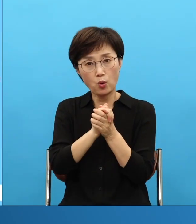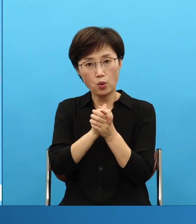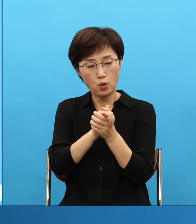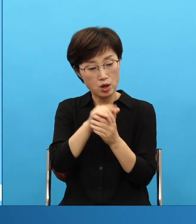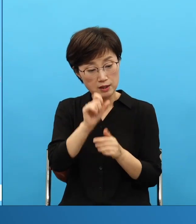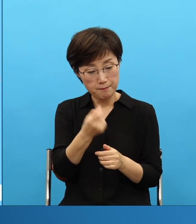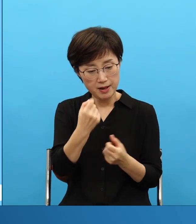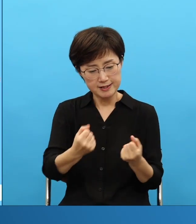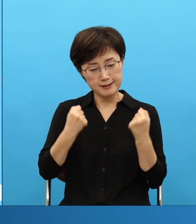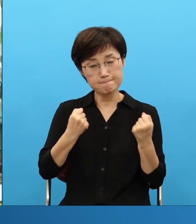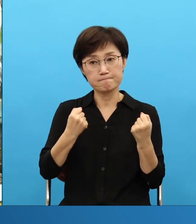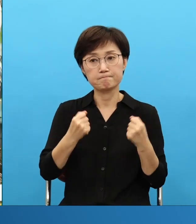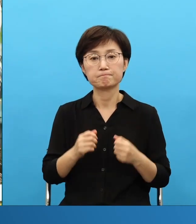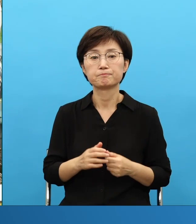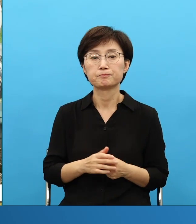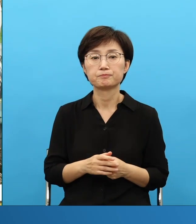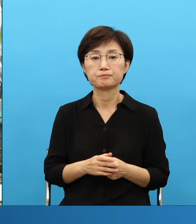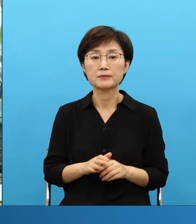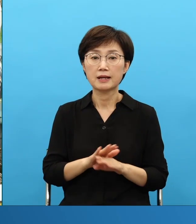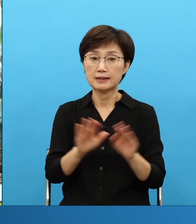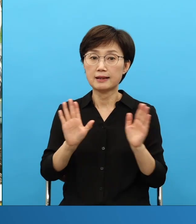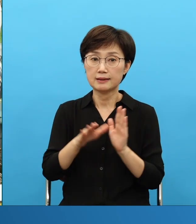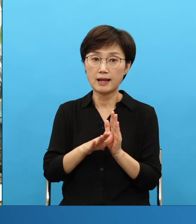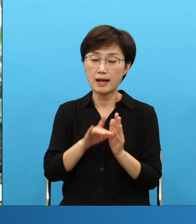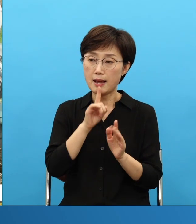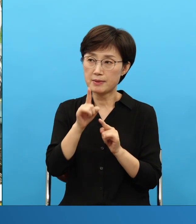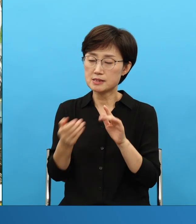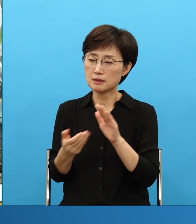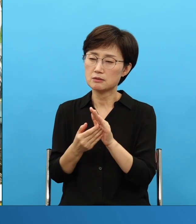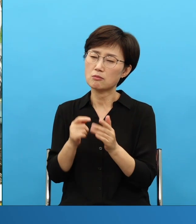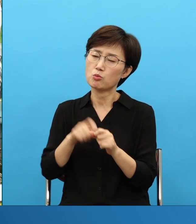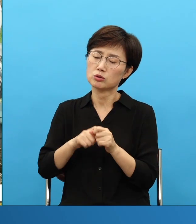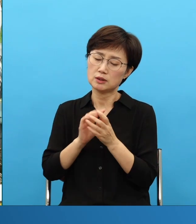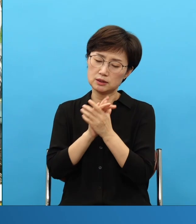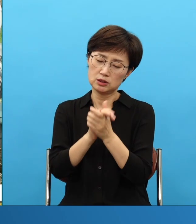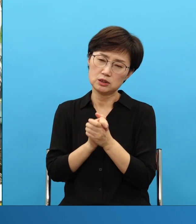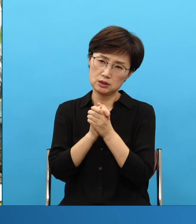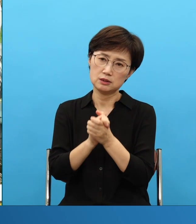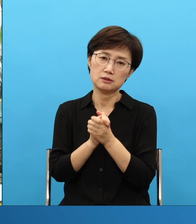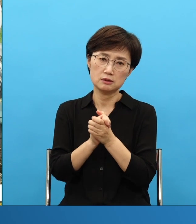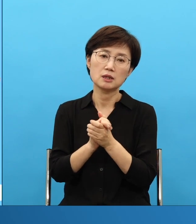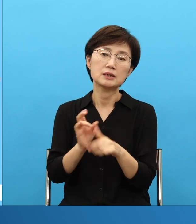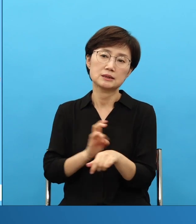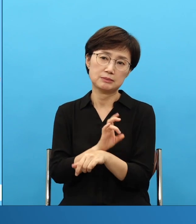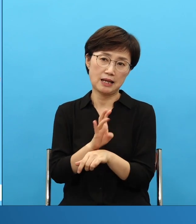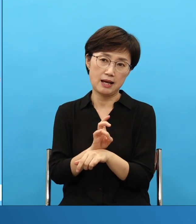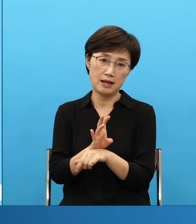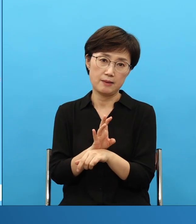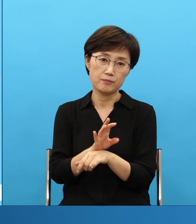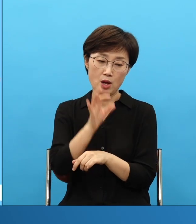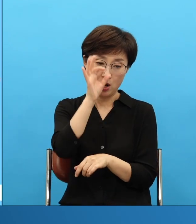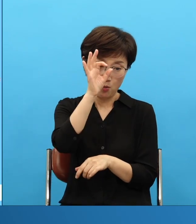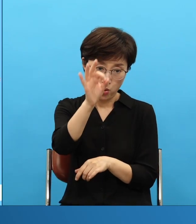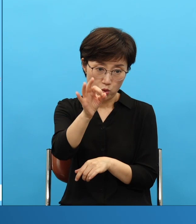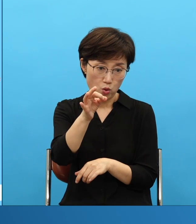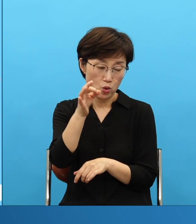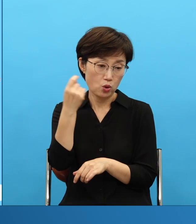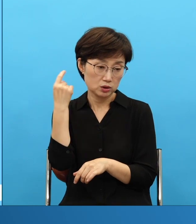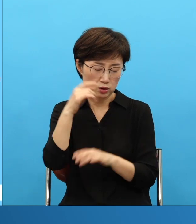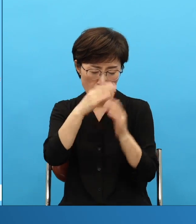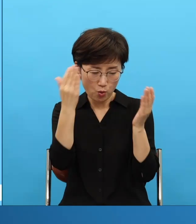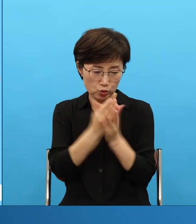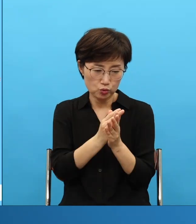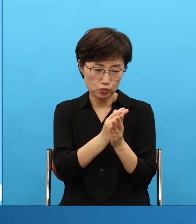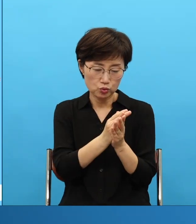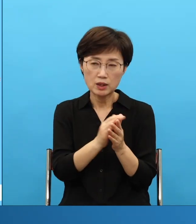굉장히 힘이 나는 시간이야. 낮에는 말씀이 성취되도록 계속 기도하면서 살고 있어. 보는 것, 듣는 것을 말씀에